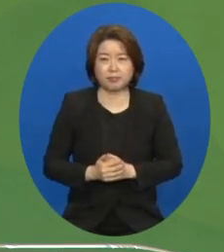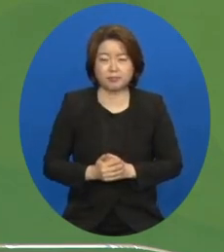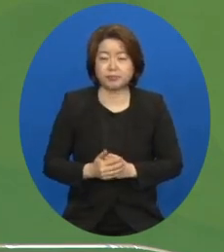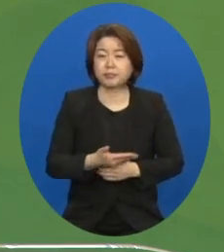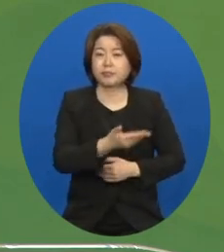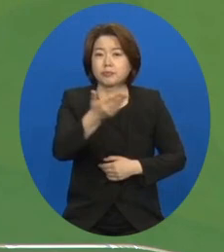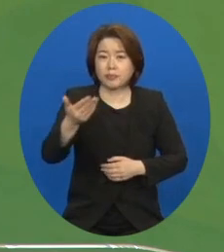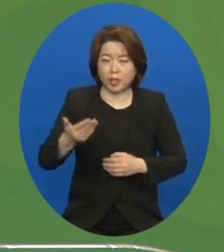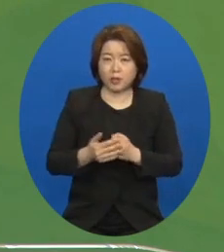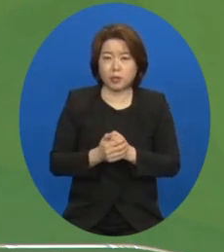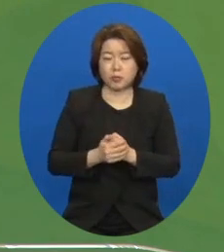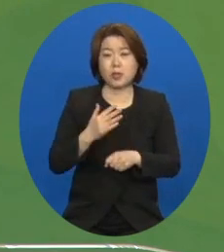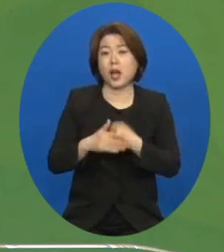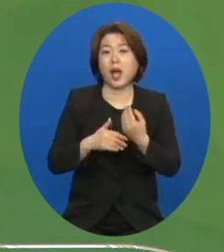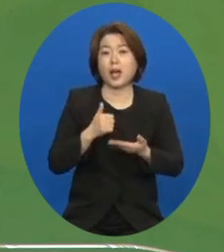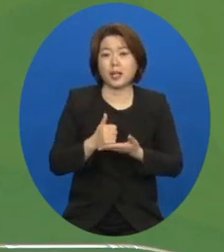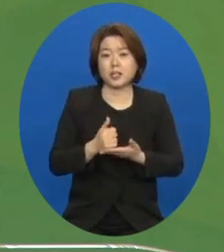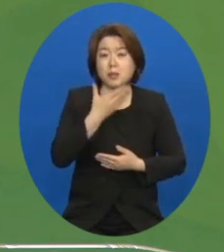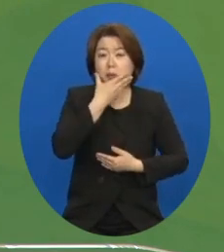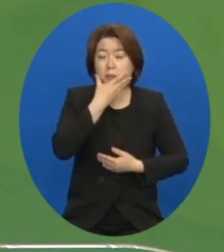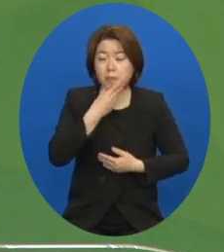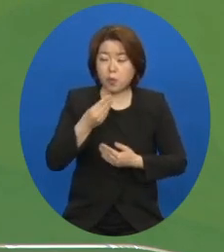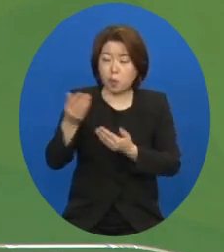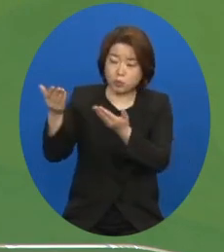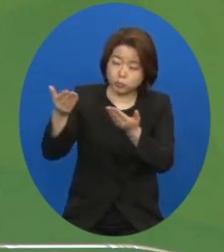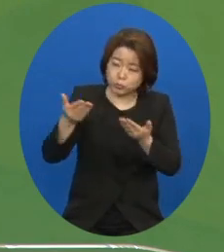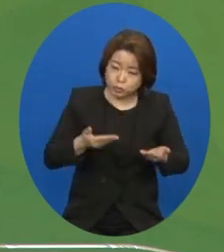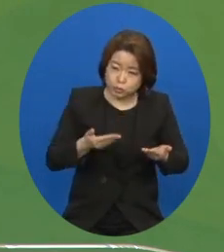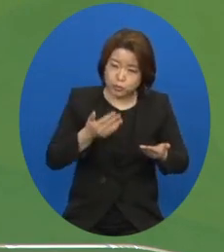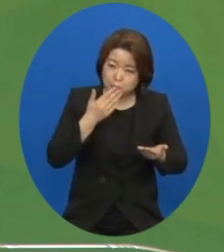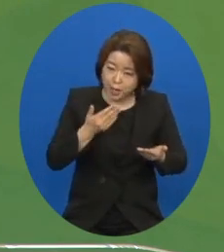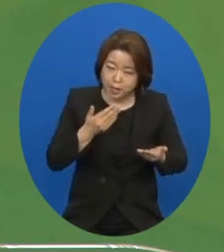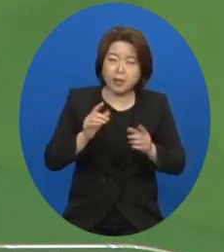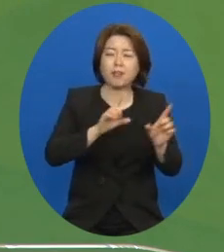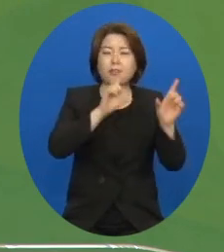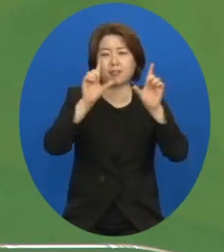여러분, 정말 하나님이 복을 주실 수 있도록 살아야 돼요.